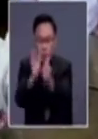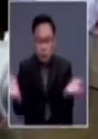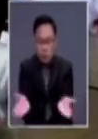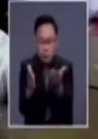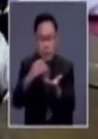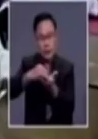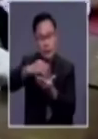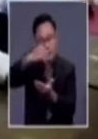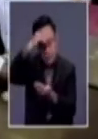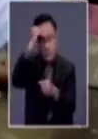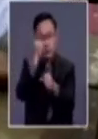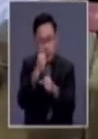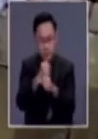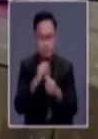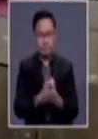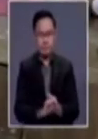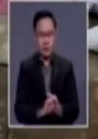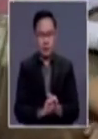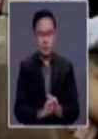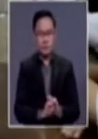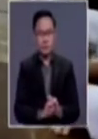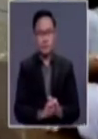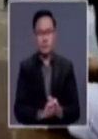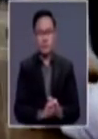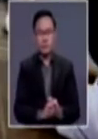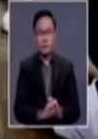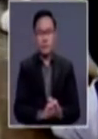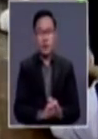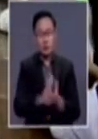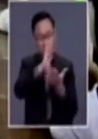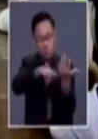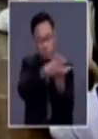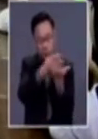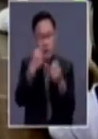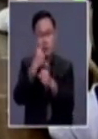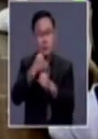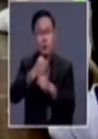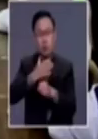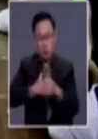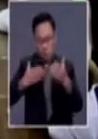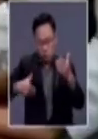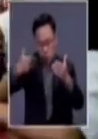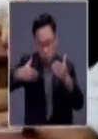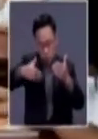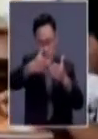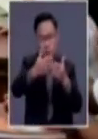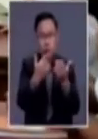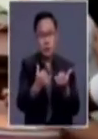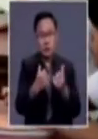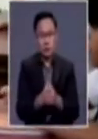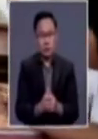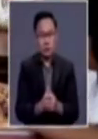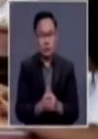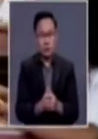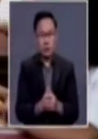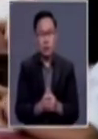มให้เด็กนักเรียนมีบทบาทมากขึ้นในห้องเรียนนะครับถ้าแผนการดำเนินการต่อไปนะครับผม